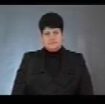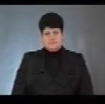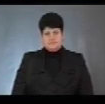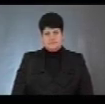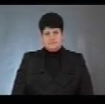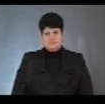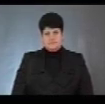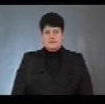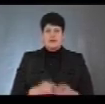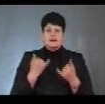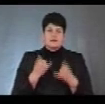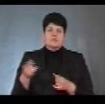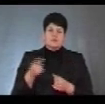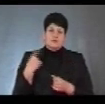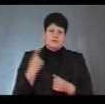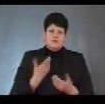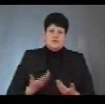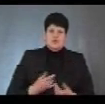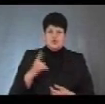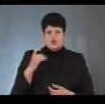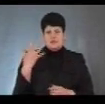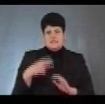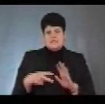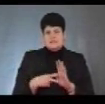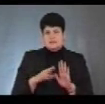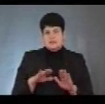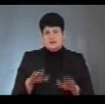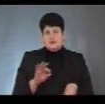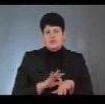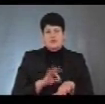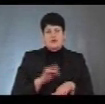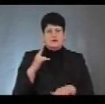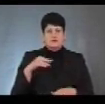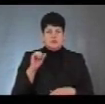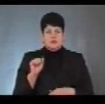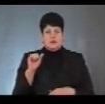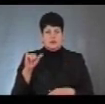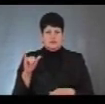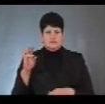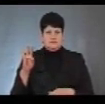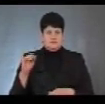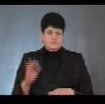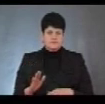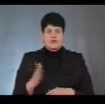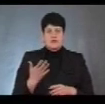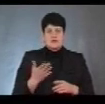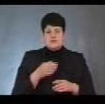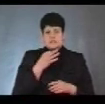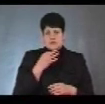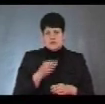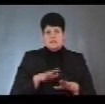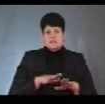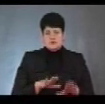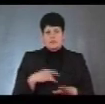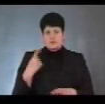Нині на Тернопільщині проживає 157 дітей з синдромом Дауна, повідомила заступник головного лікаря з організаційно-методичної роботи